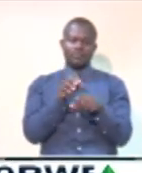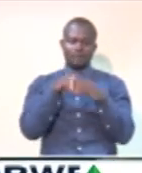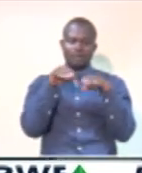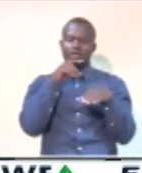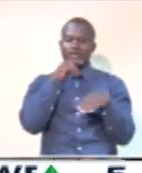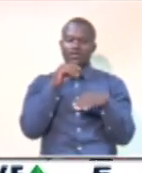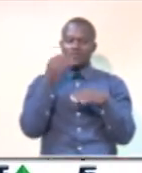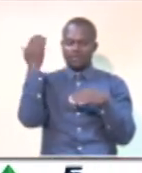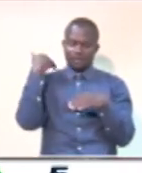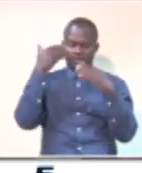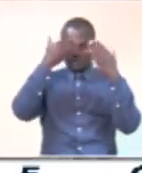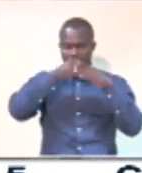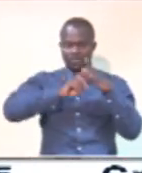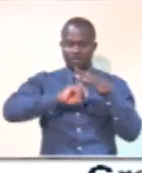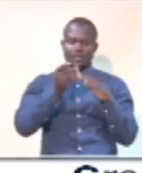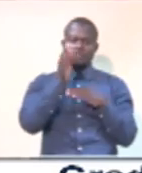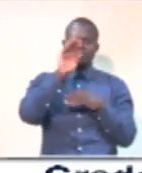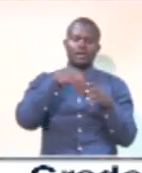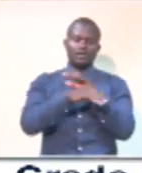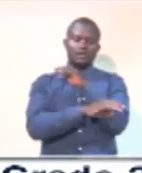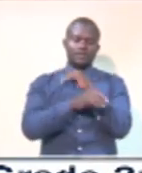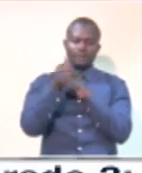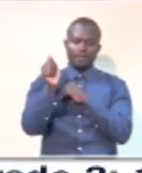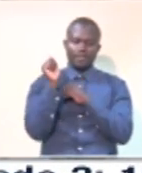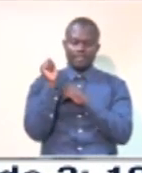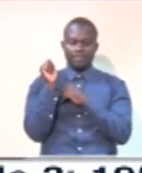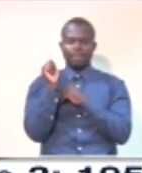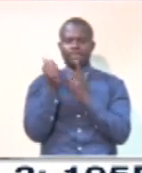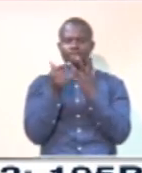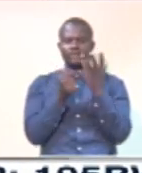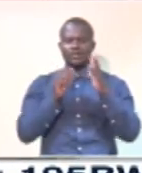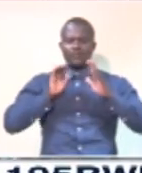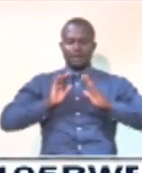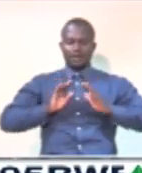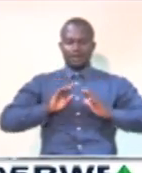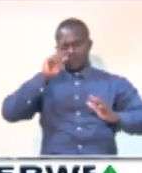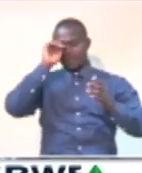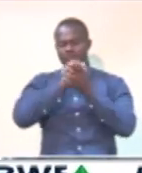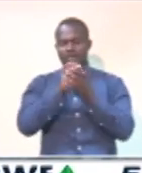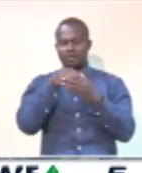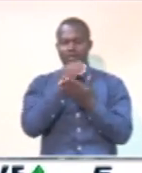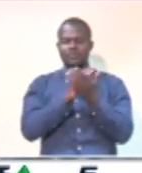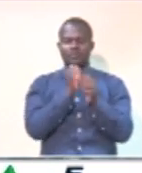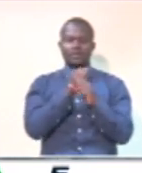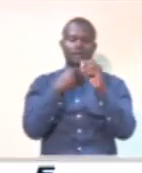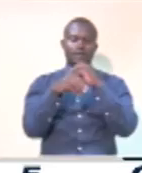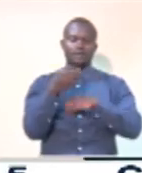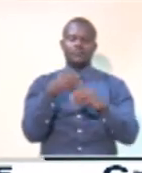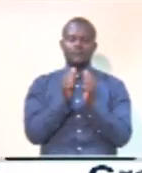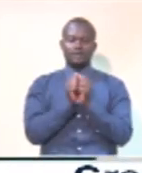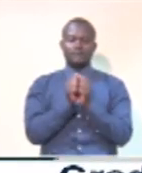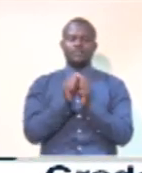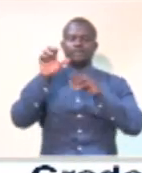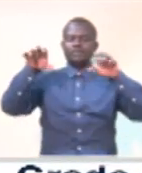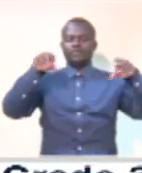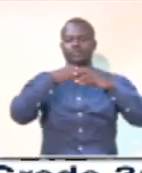bari baraye bahungiye Gisenyi basubira mu gihugu cyabo. Iri tuze ryaremye icyizere muri bamwe mu bakora ubucuruzi, aho hirya